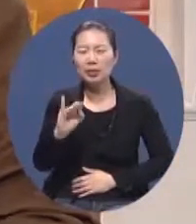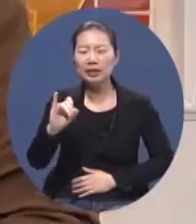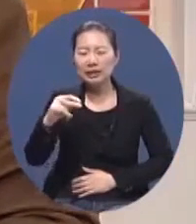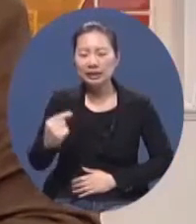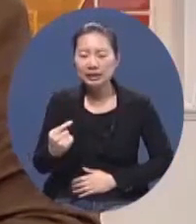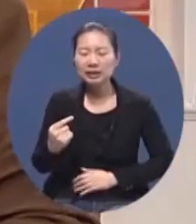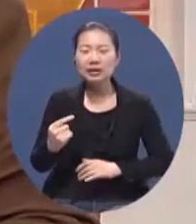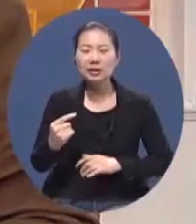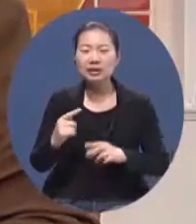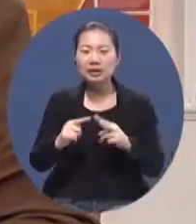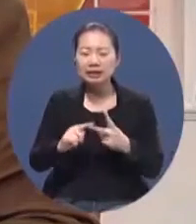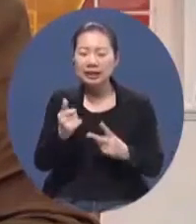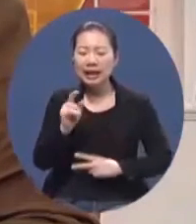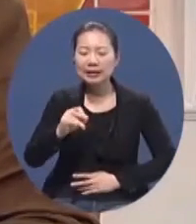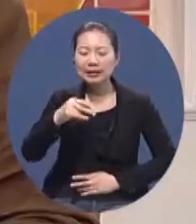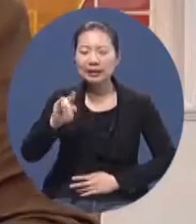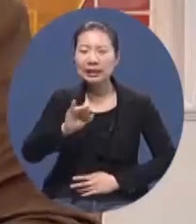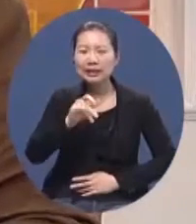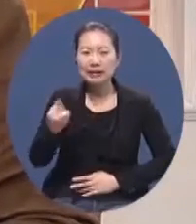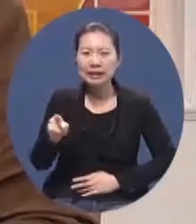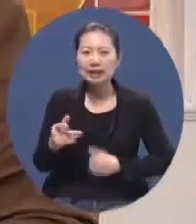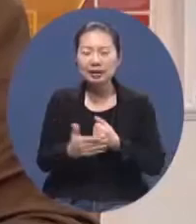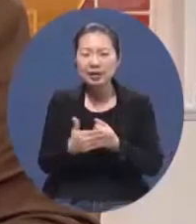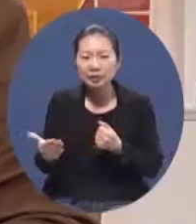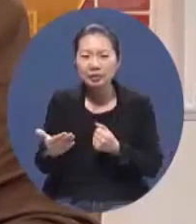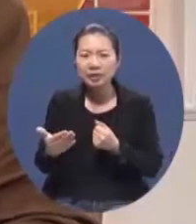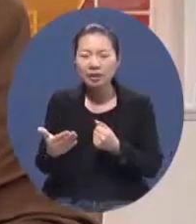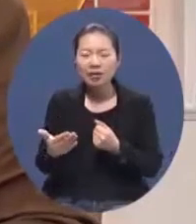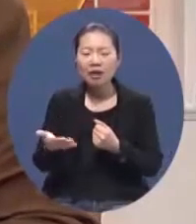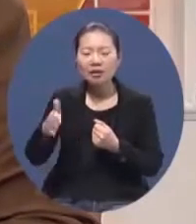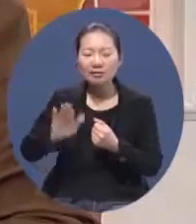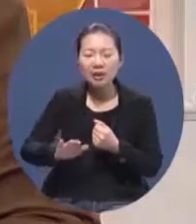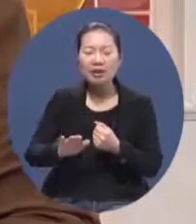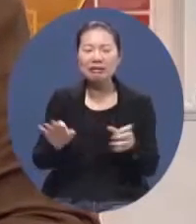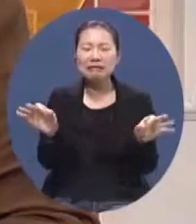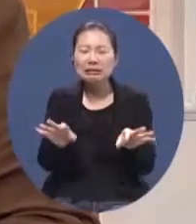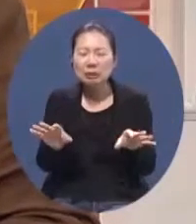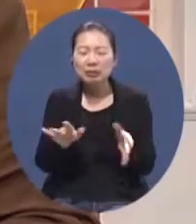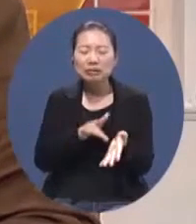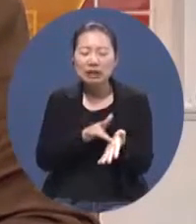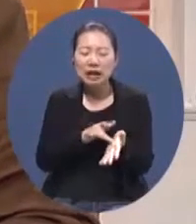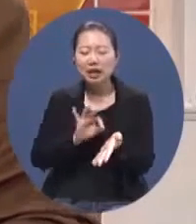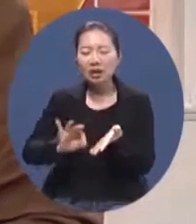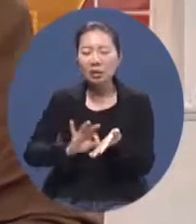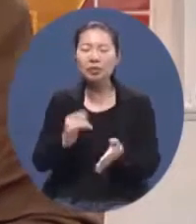근데 그런 경우에는 일시적으로 쓰는 것이 도움이 됩니다. 그러니까 네. 우리가 그걸